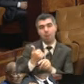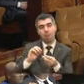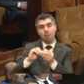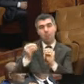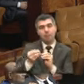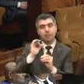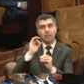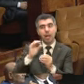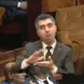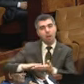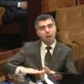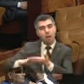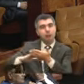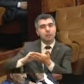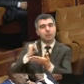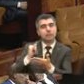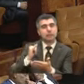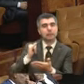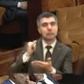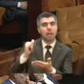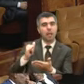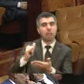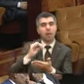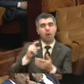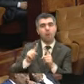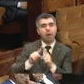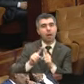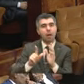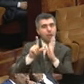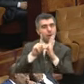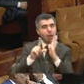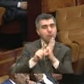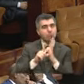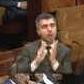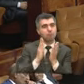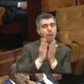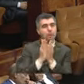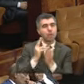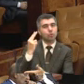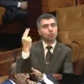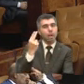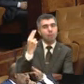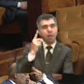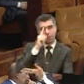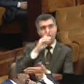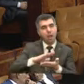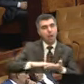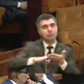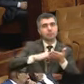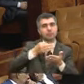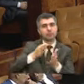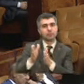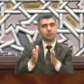الطالب بالتمدرس ديالو وبالاستمرار ديال هذا الحق اللي هو الحق في التمدرس الجامعي. سيد الوزير نتمنى لكم التوفيق وشكرا.